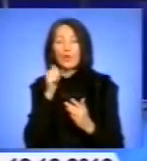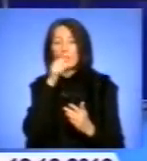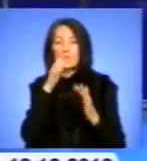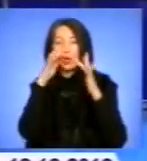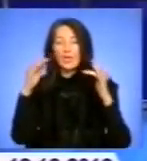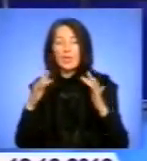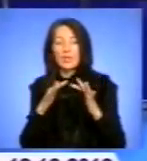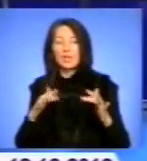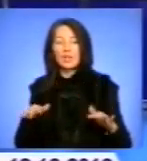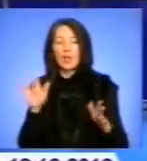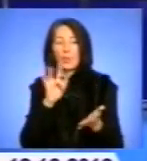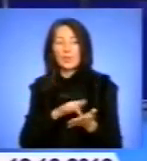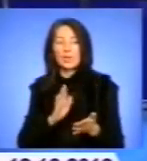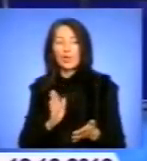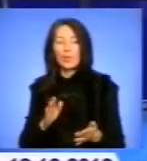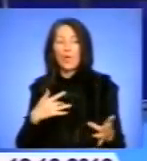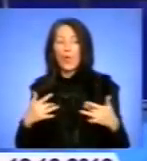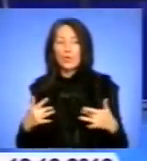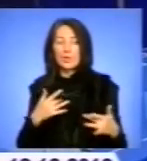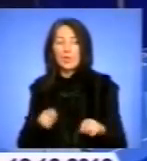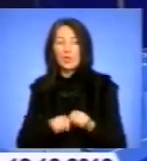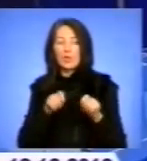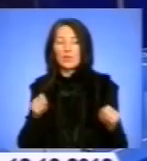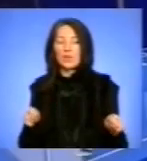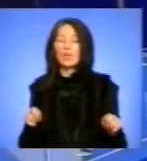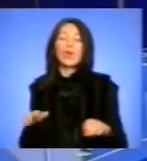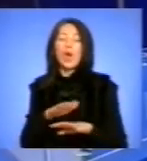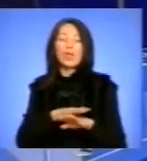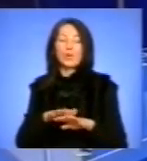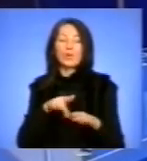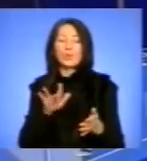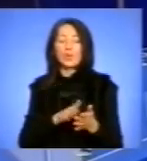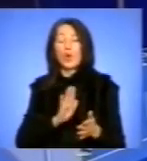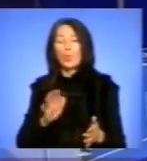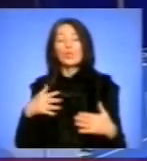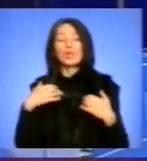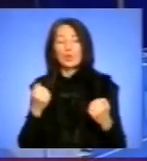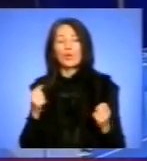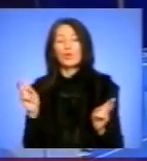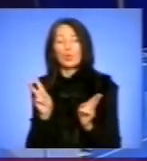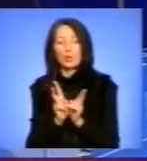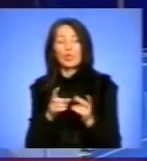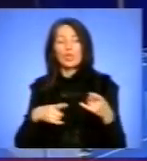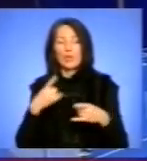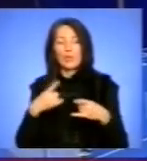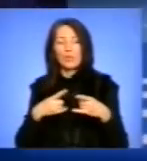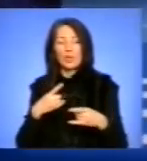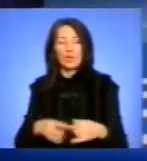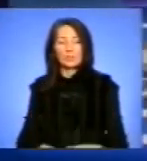святковий концерт та відкрито ярмаркове містечко. На цьому будьте здорові, до зустрічі в ефірі.